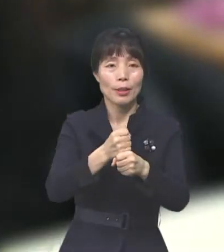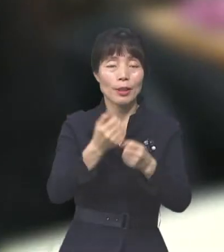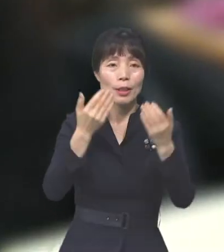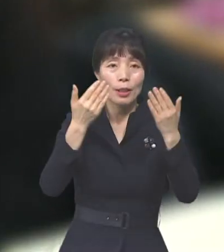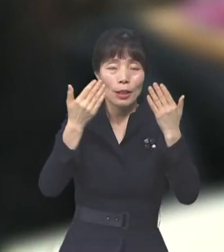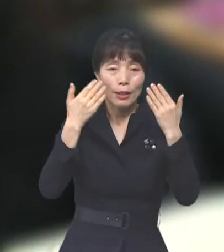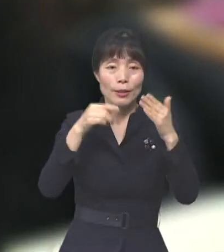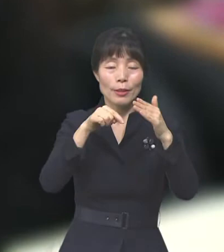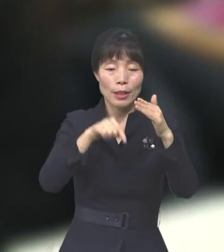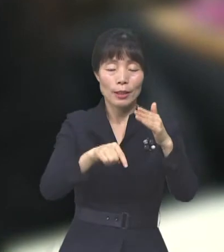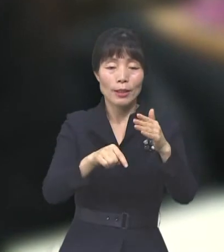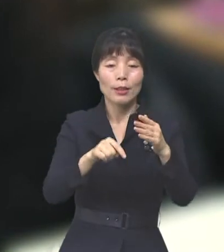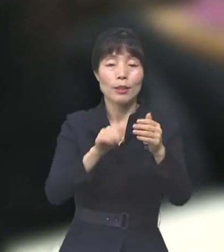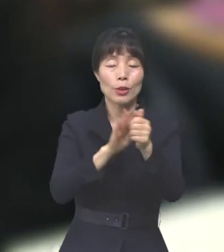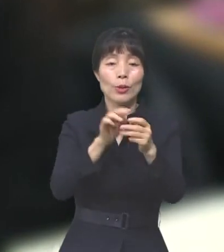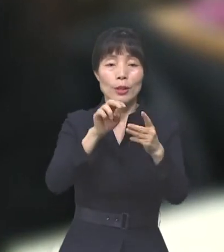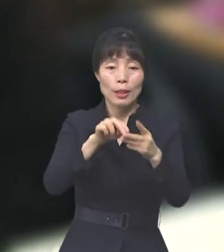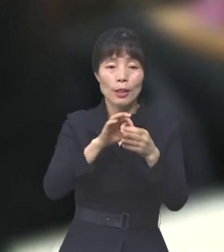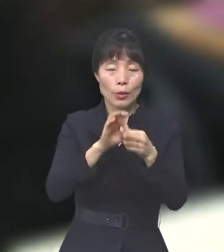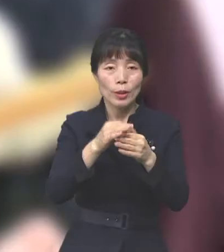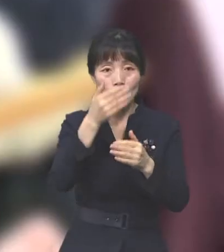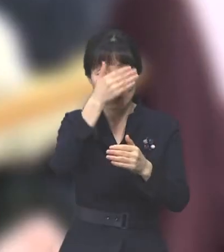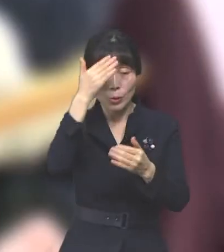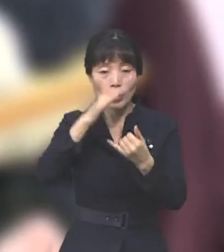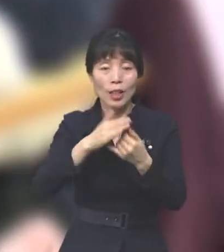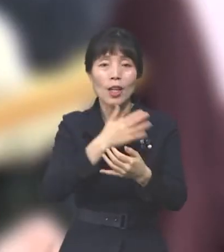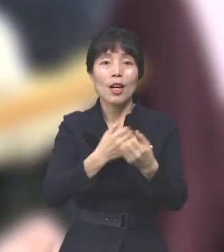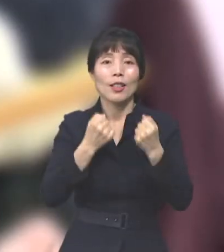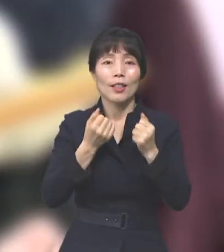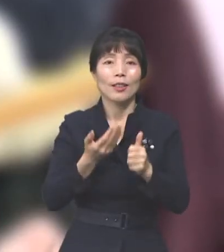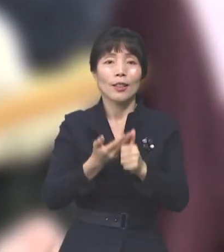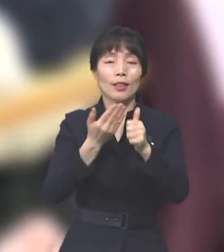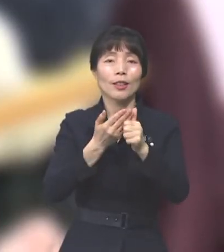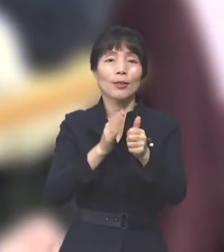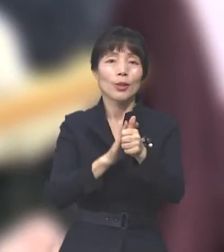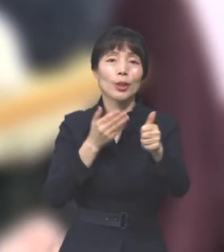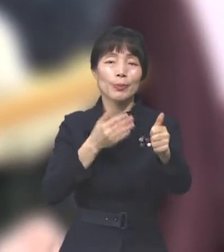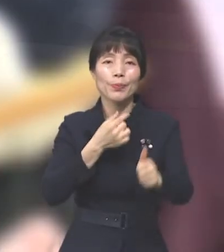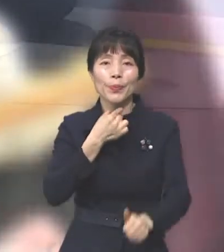청소년 지원센터를 통해서 청소년들의 건강한 성장을 지원하고자 합니다.